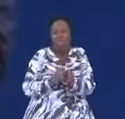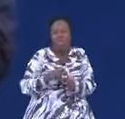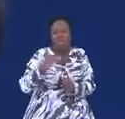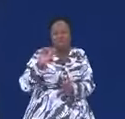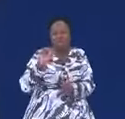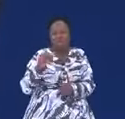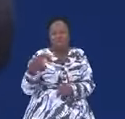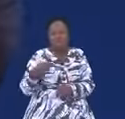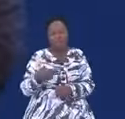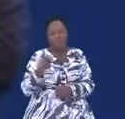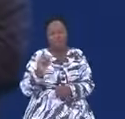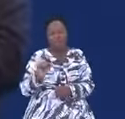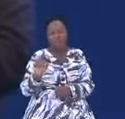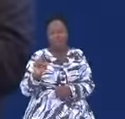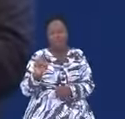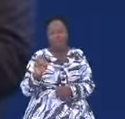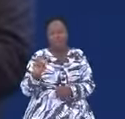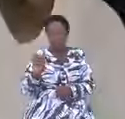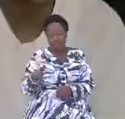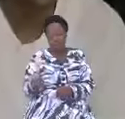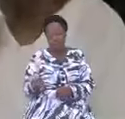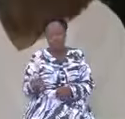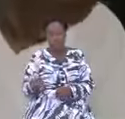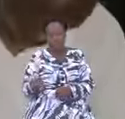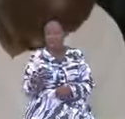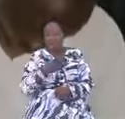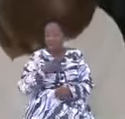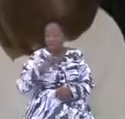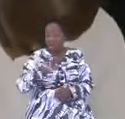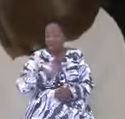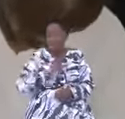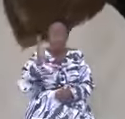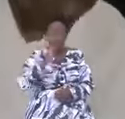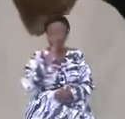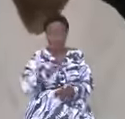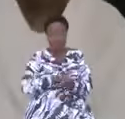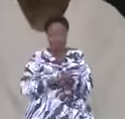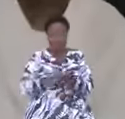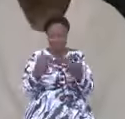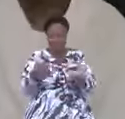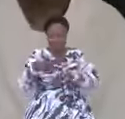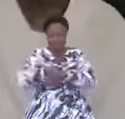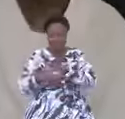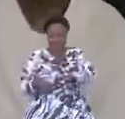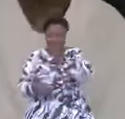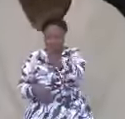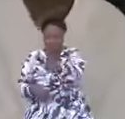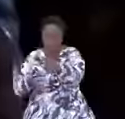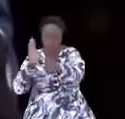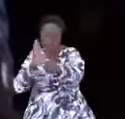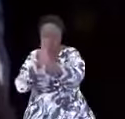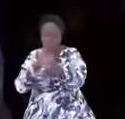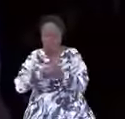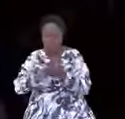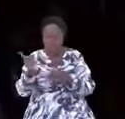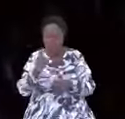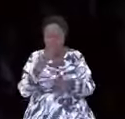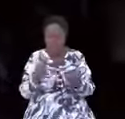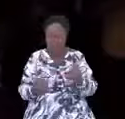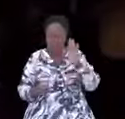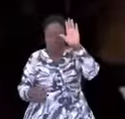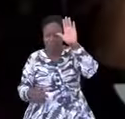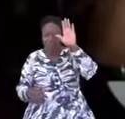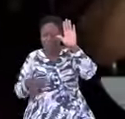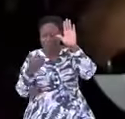plus où as-tu la barre j'ai dit ah tu là bas ce soir la purification